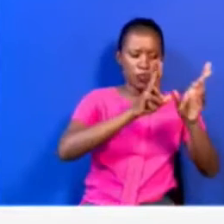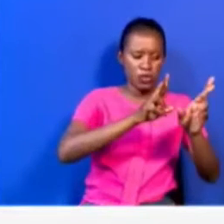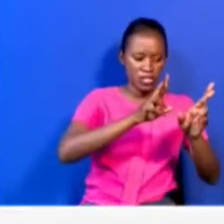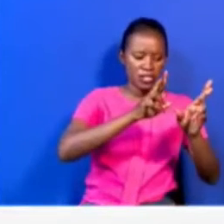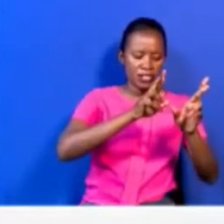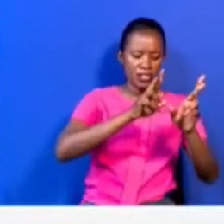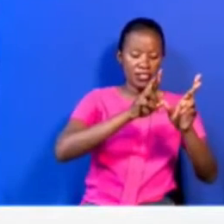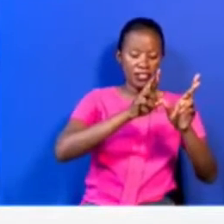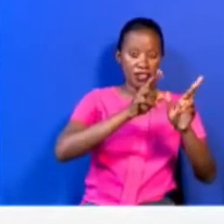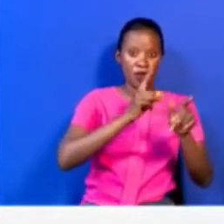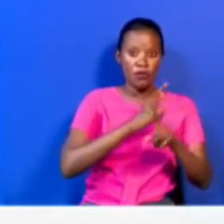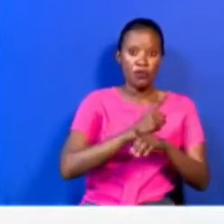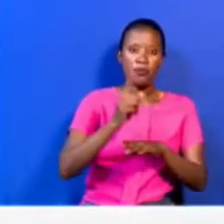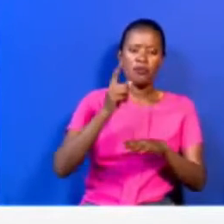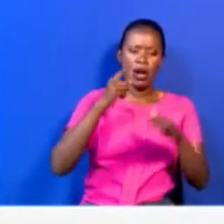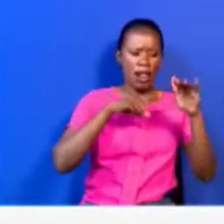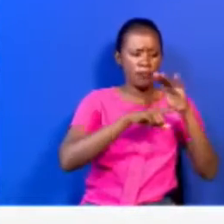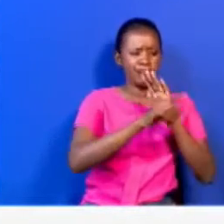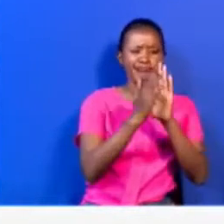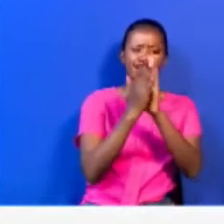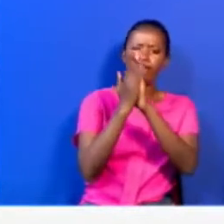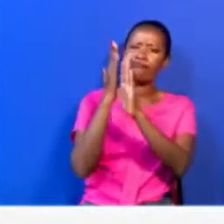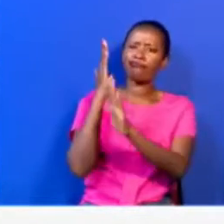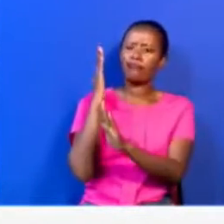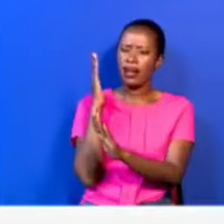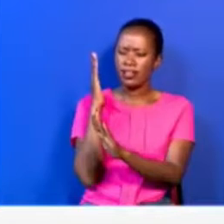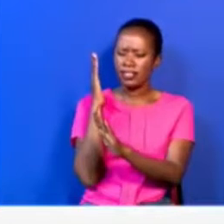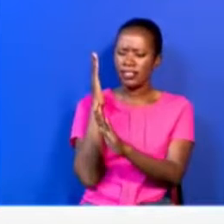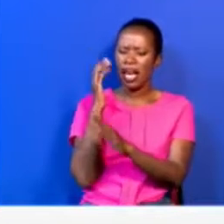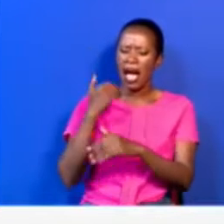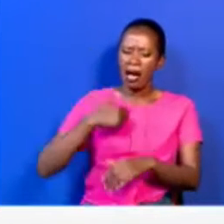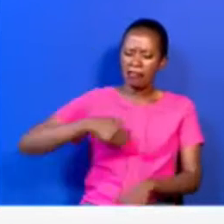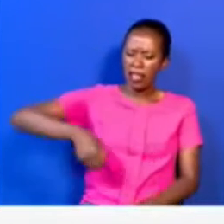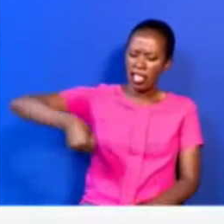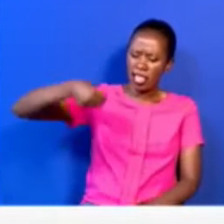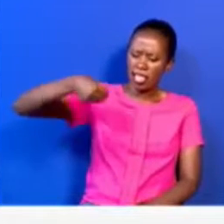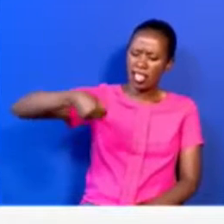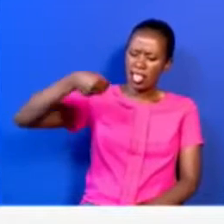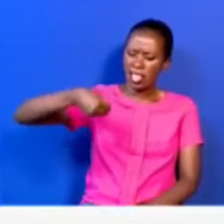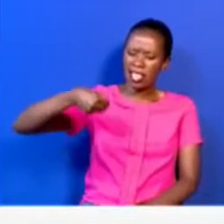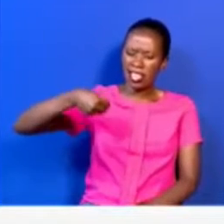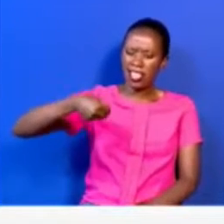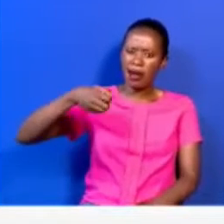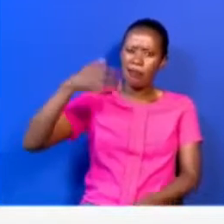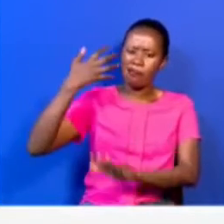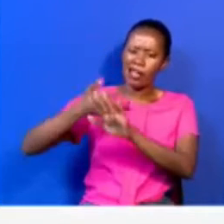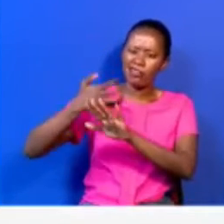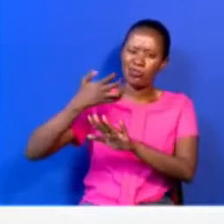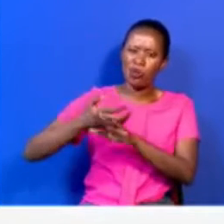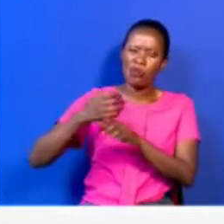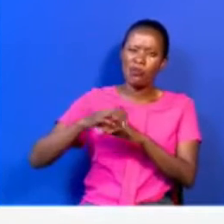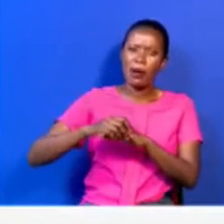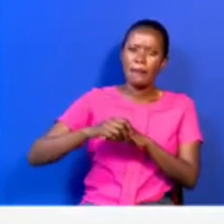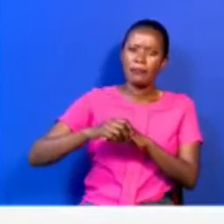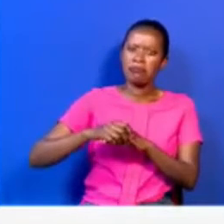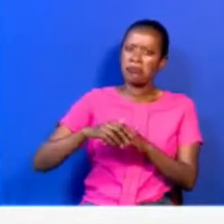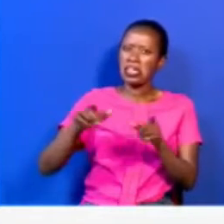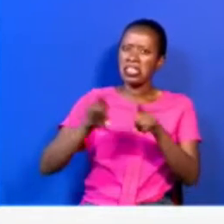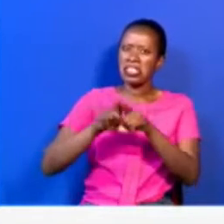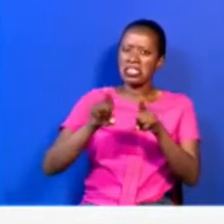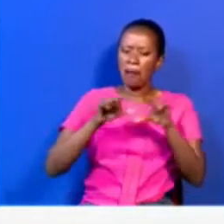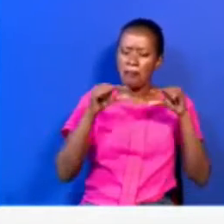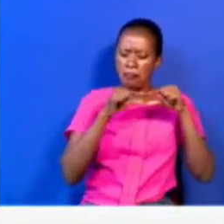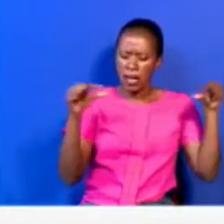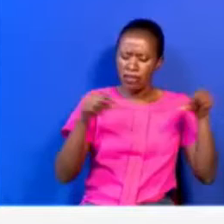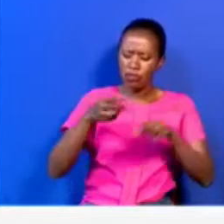1 nikipanda Kenya bus nikibeba sanduku ile ya bati kwa kichwa yangu nikielekea shule,